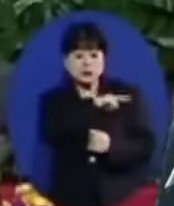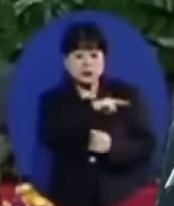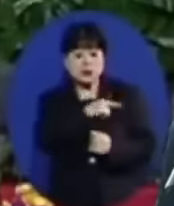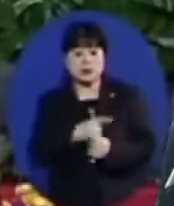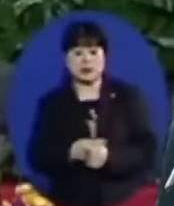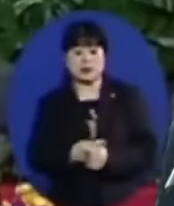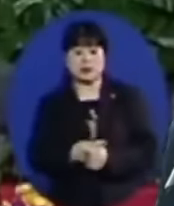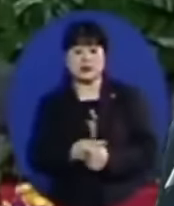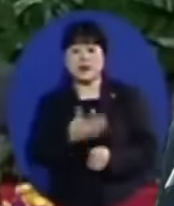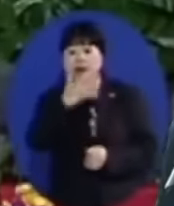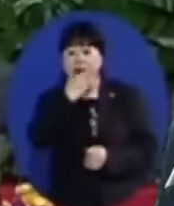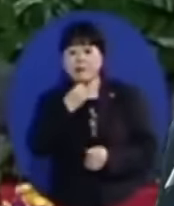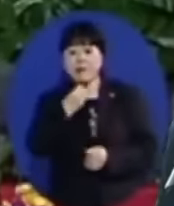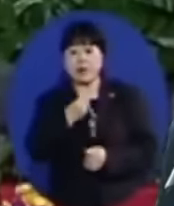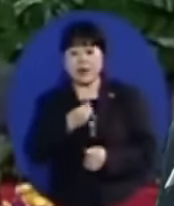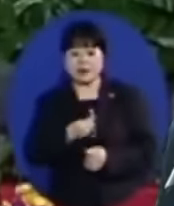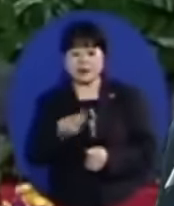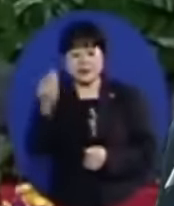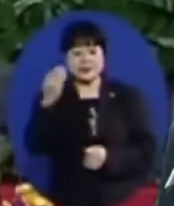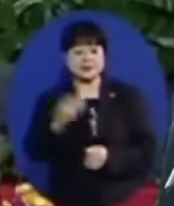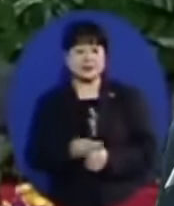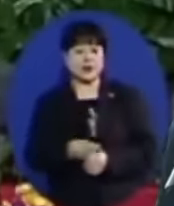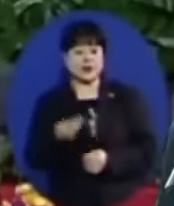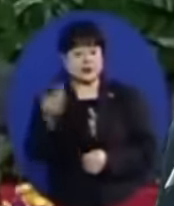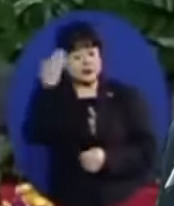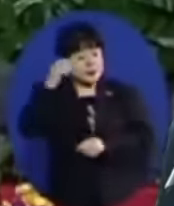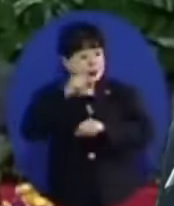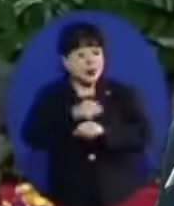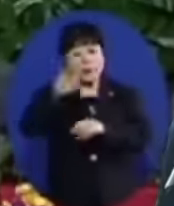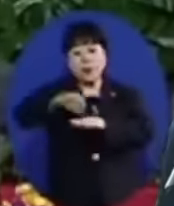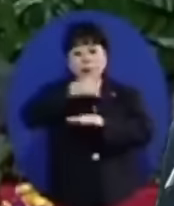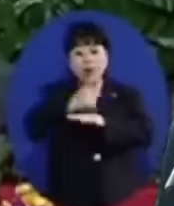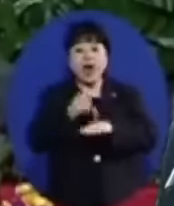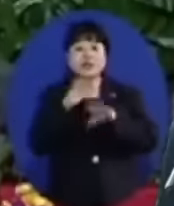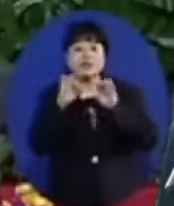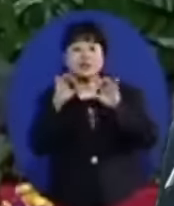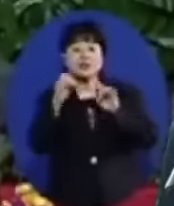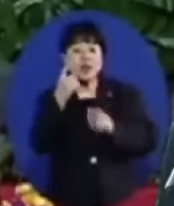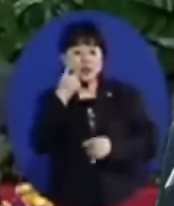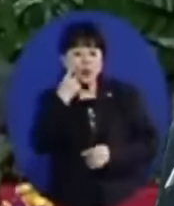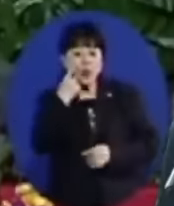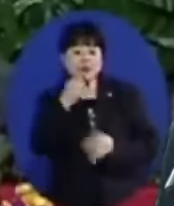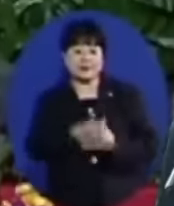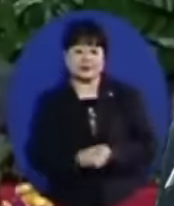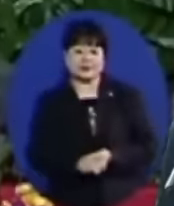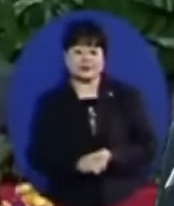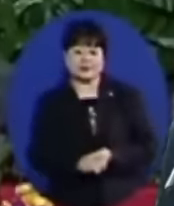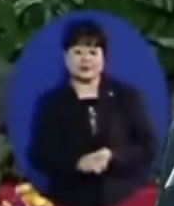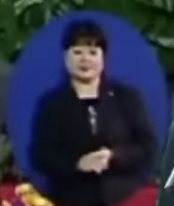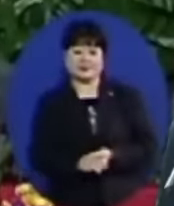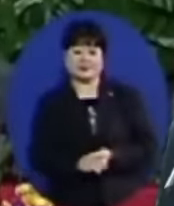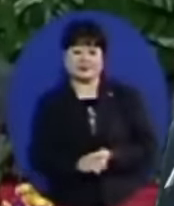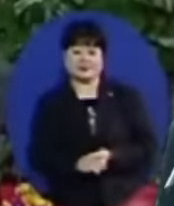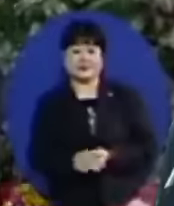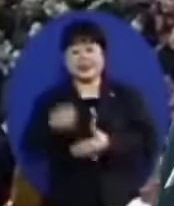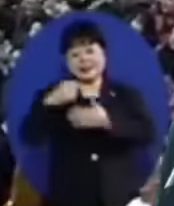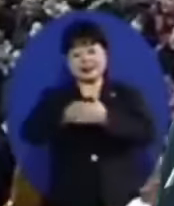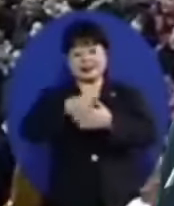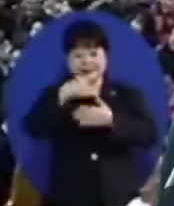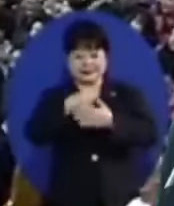호화롭게 살았던 솔로몬도 전도서 1장 2절로 2절에서 11절에 이렇게 탄식을